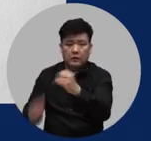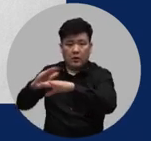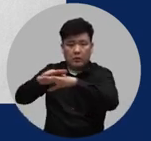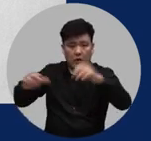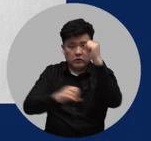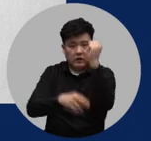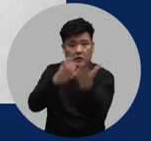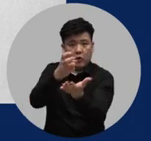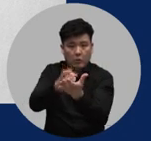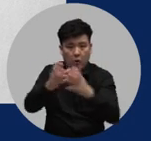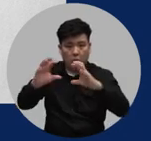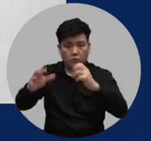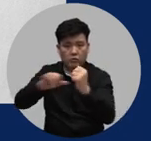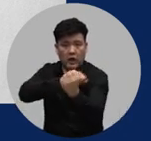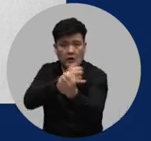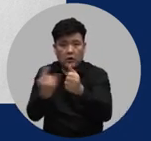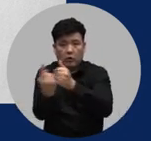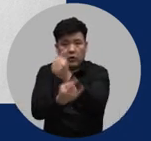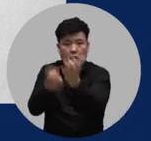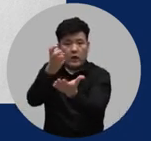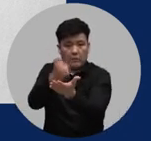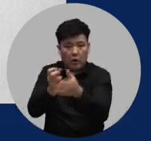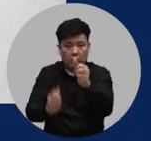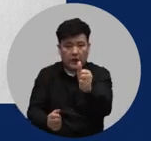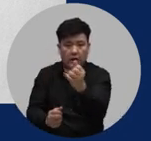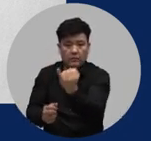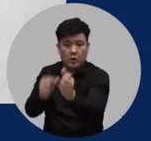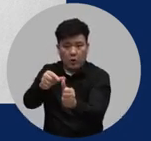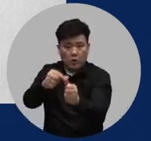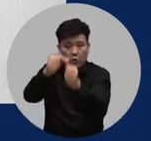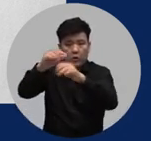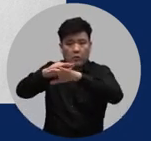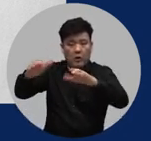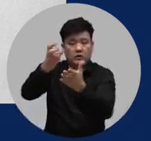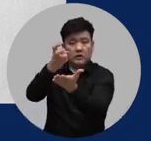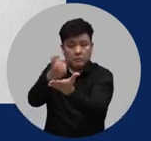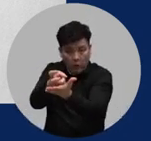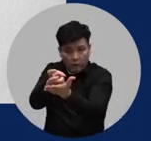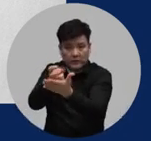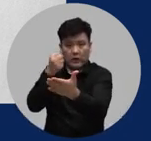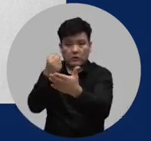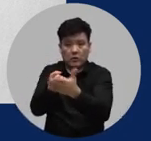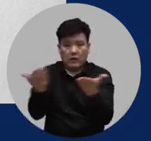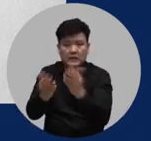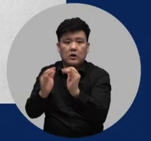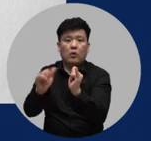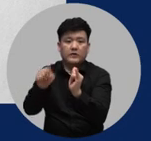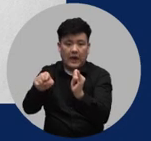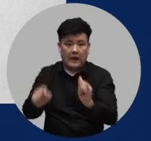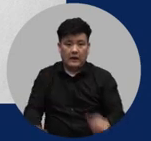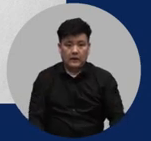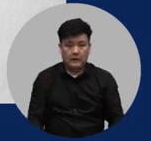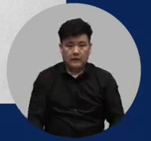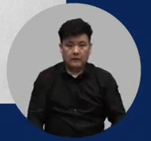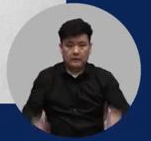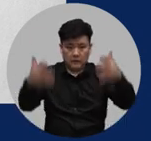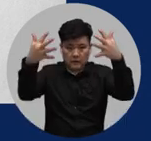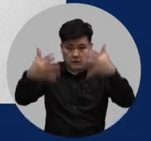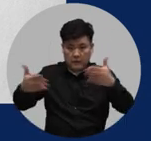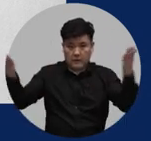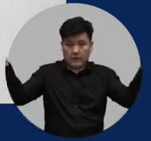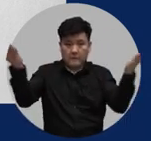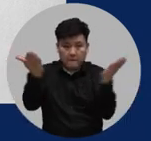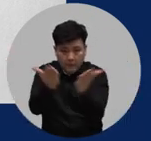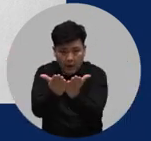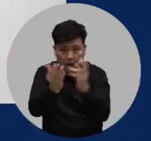양성평등기본법, 국가인권위원회법, 남녀고용평등법에서 정의한 근로자입니다. 성립 요건은 직장